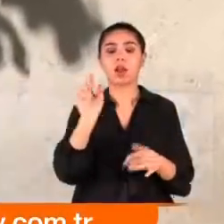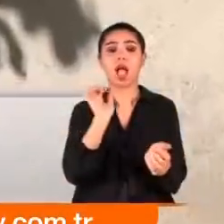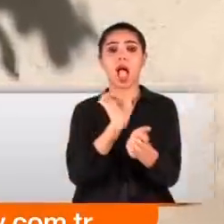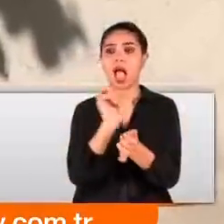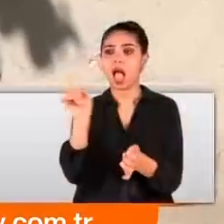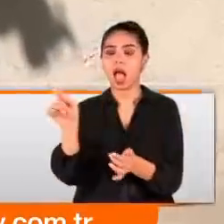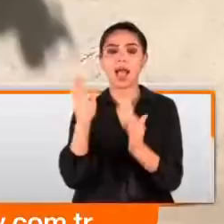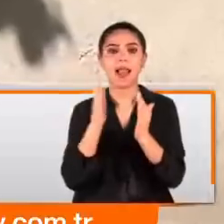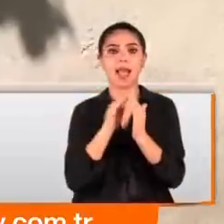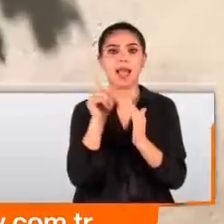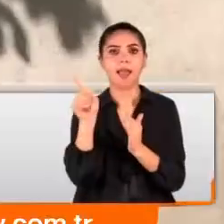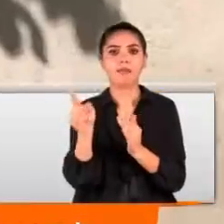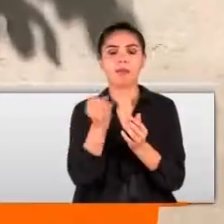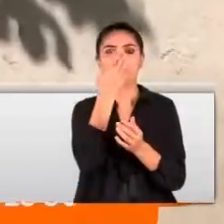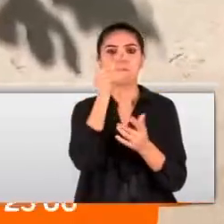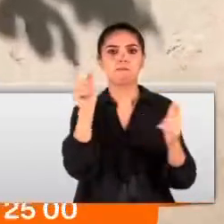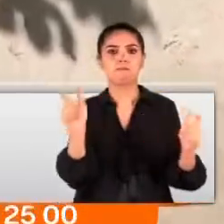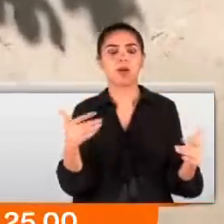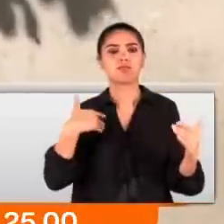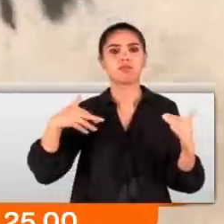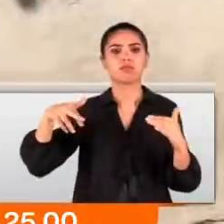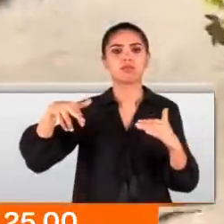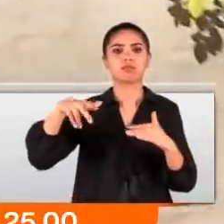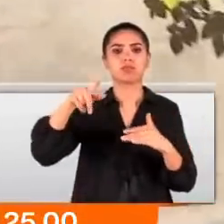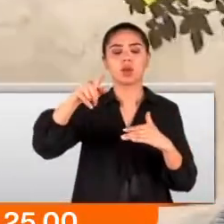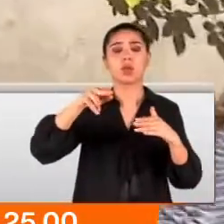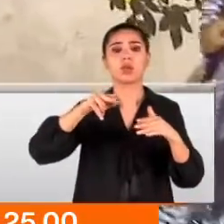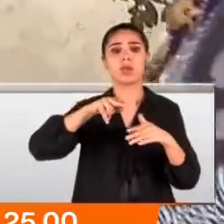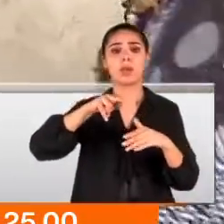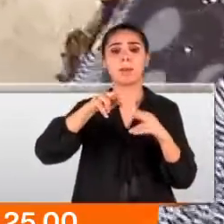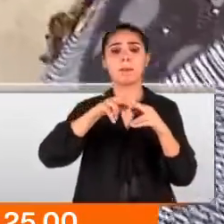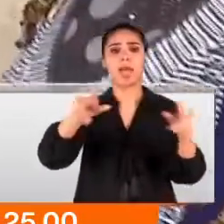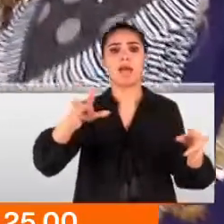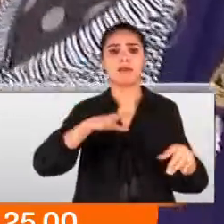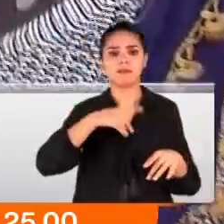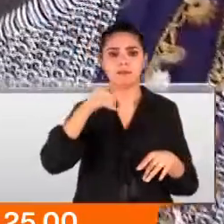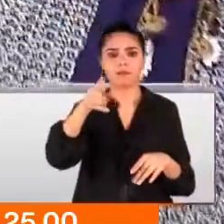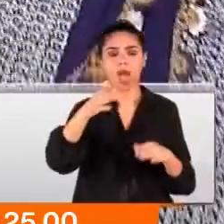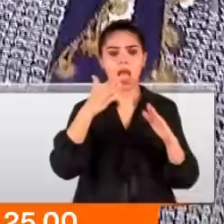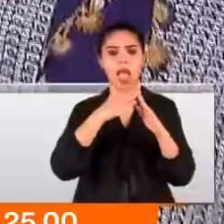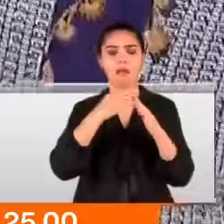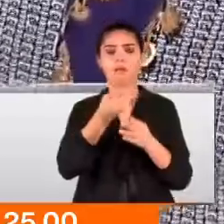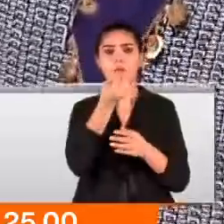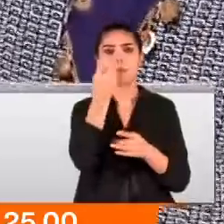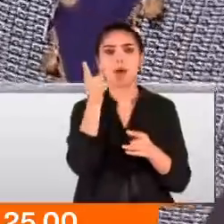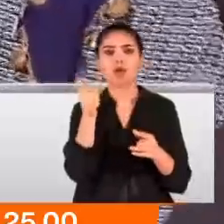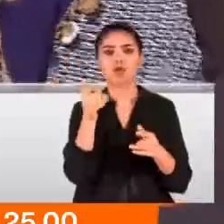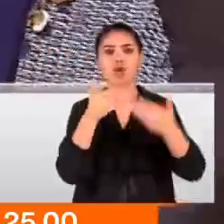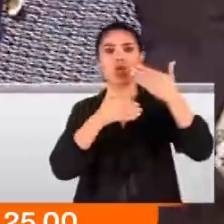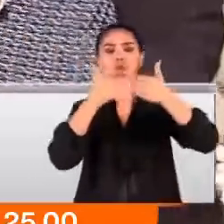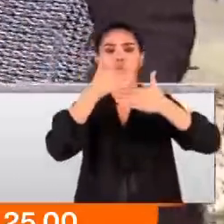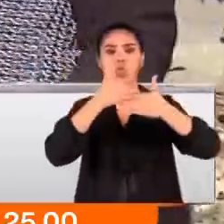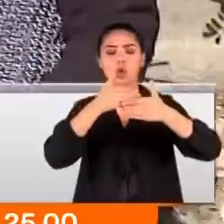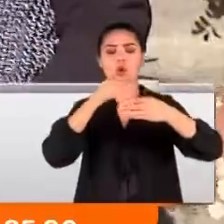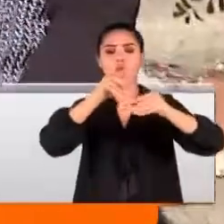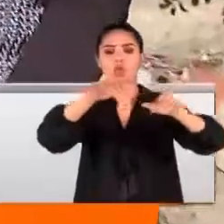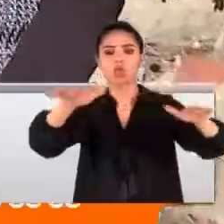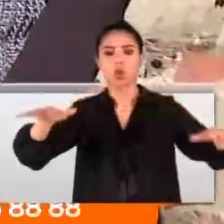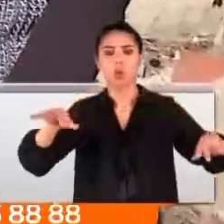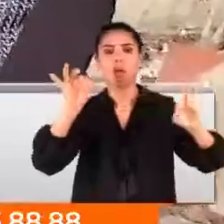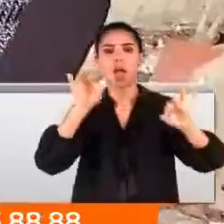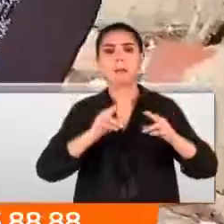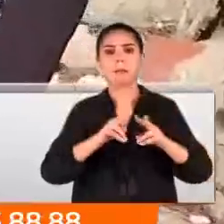çiftinin evlerinin hemen bahçesinden geçiyor o çatlakların oluşturduğu hat ve evlerinin bahçesindeki duvar ve toprakları sık